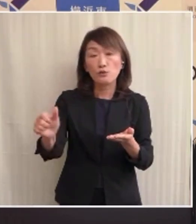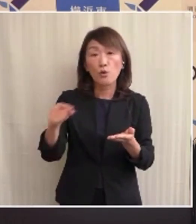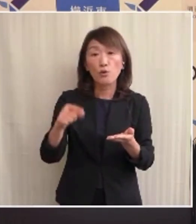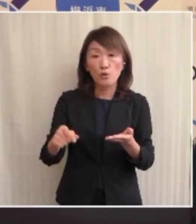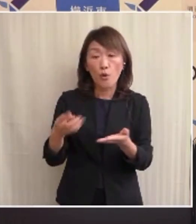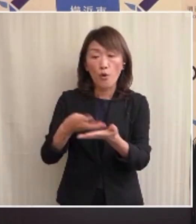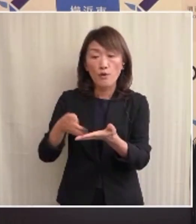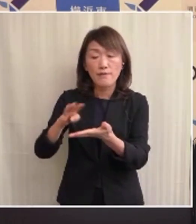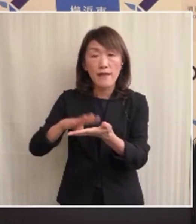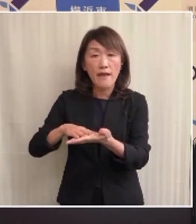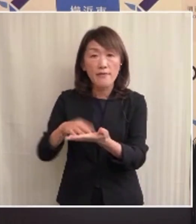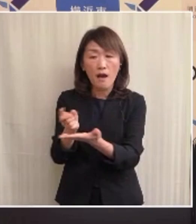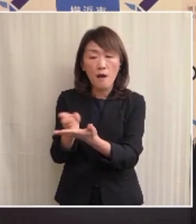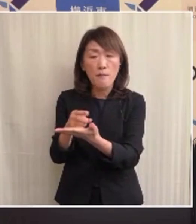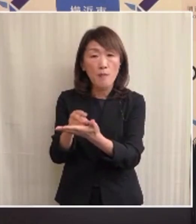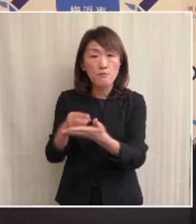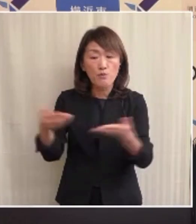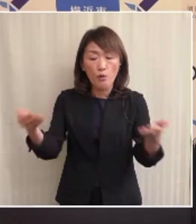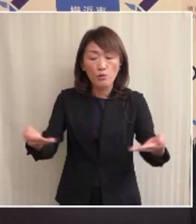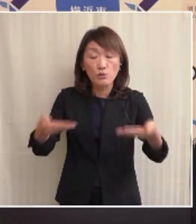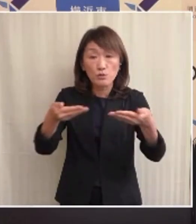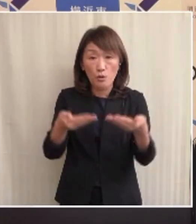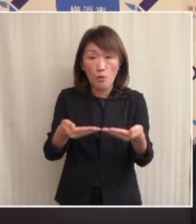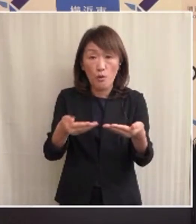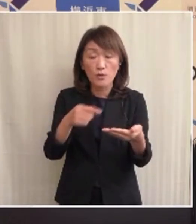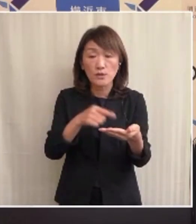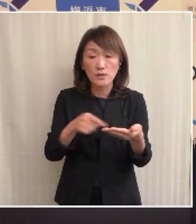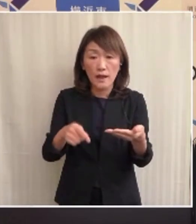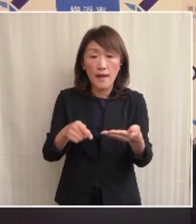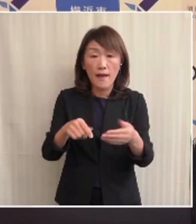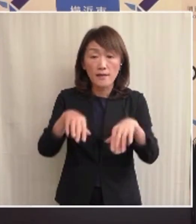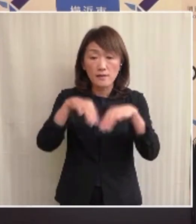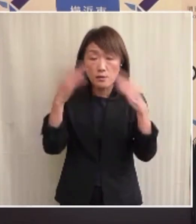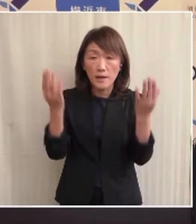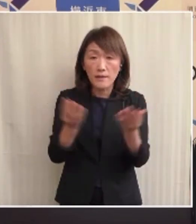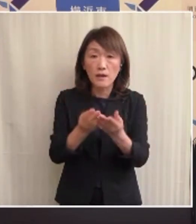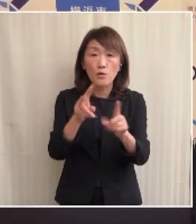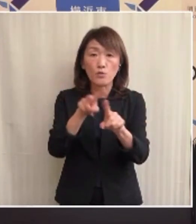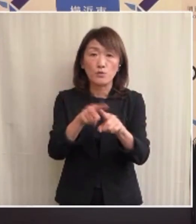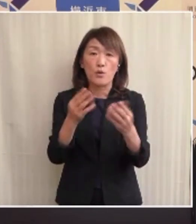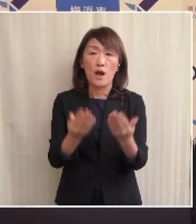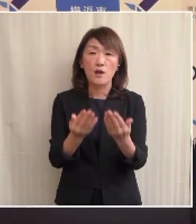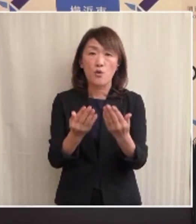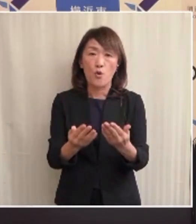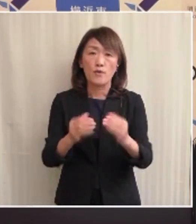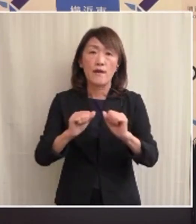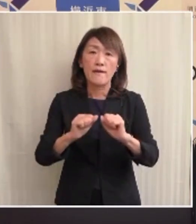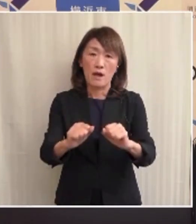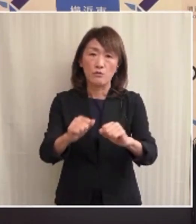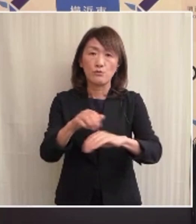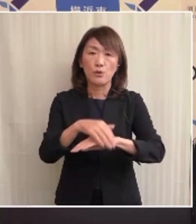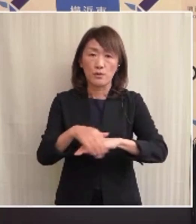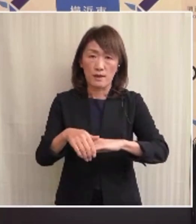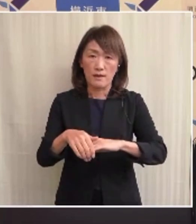マップの突合を全小学校で行います。